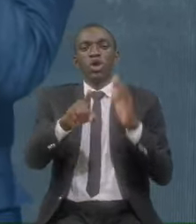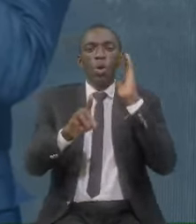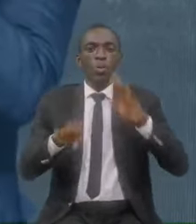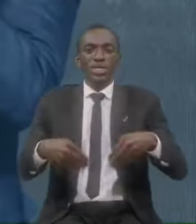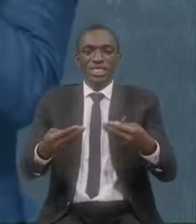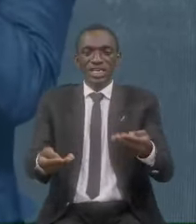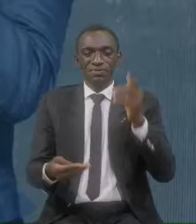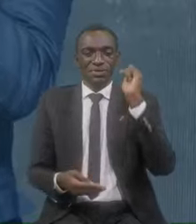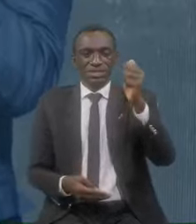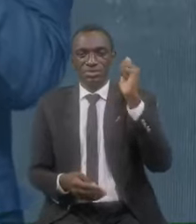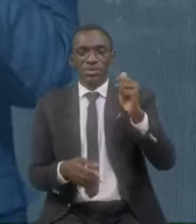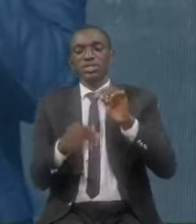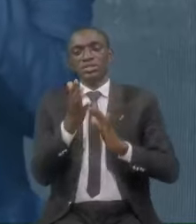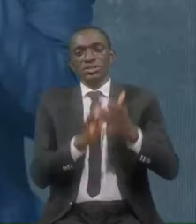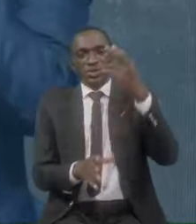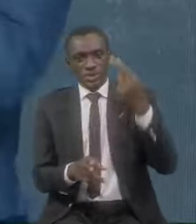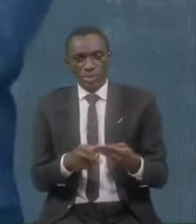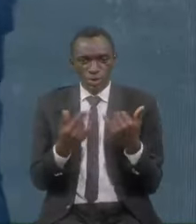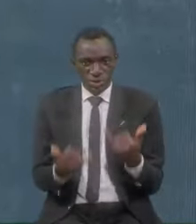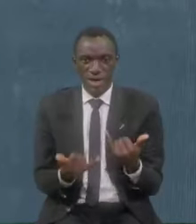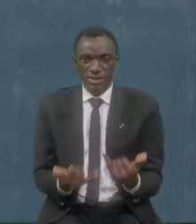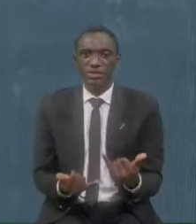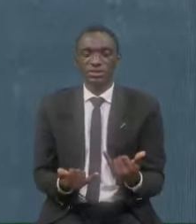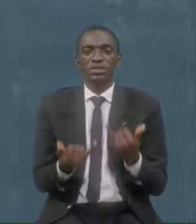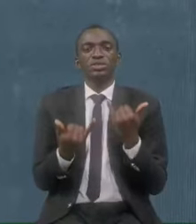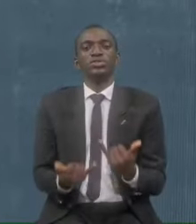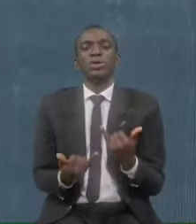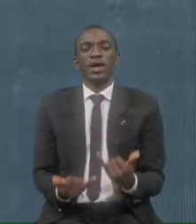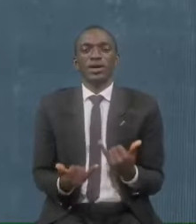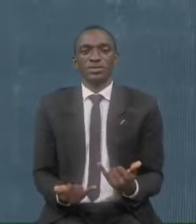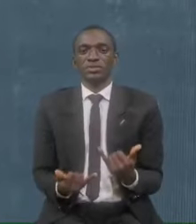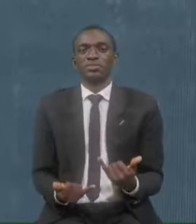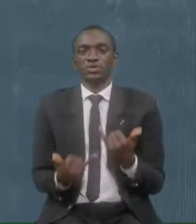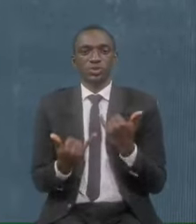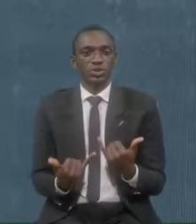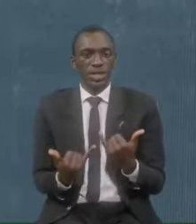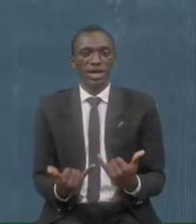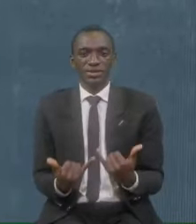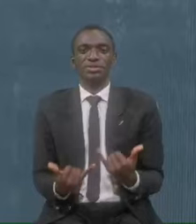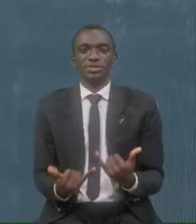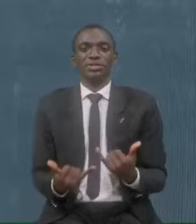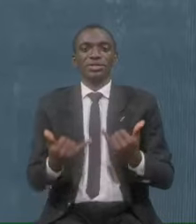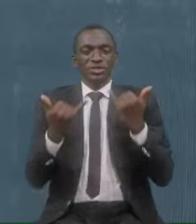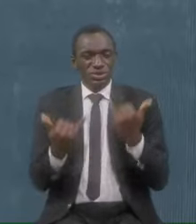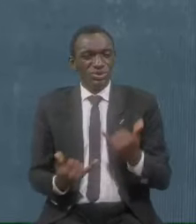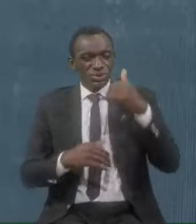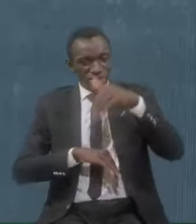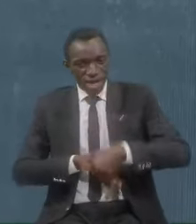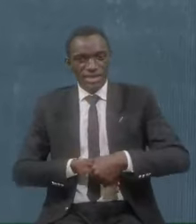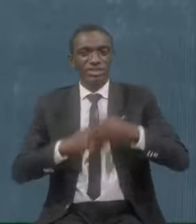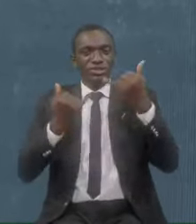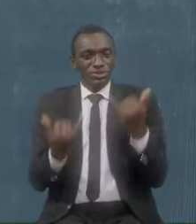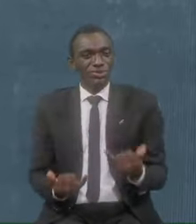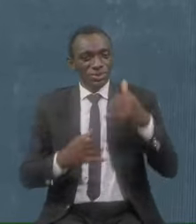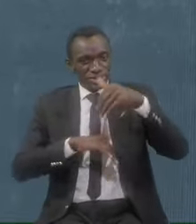votre témoignage ce soir, ce soir, ce soir, ce soir, ce soir,